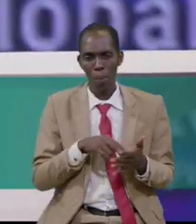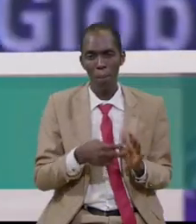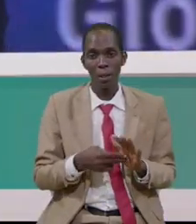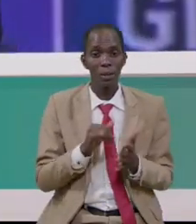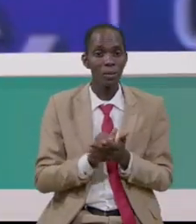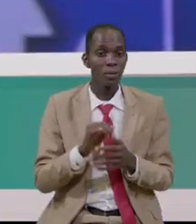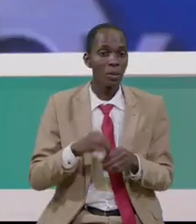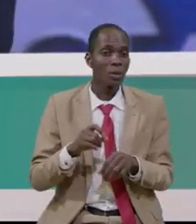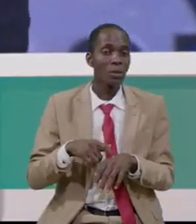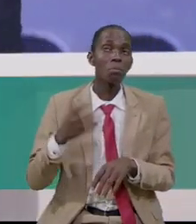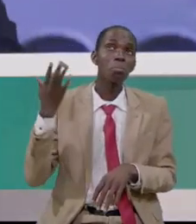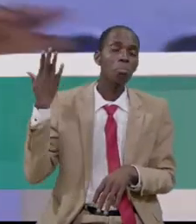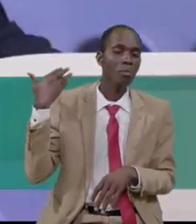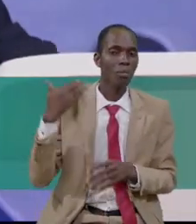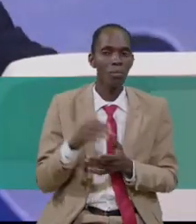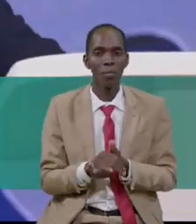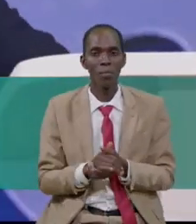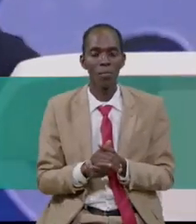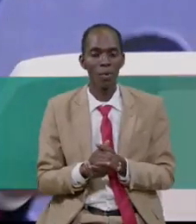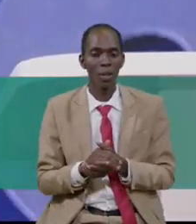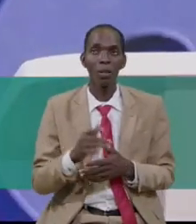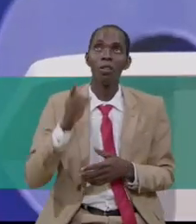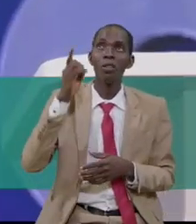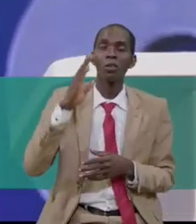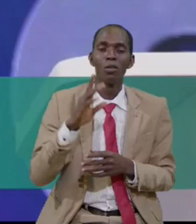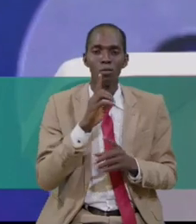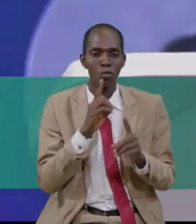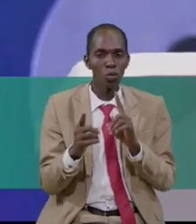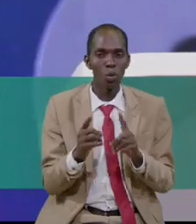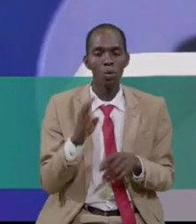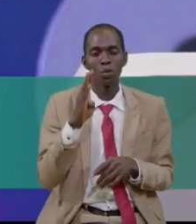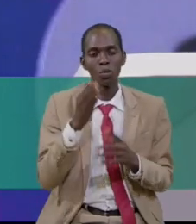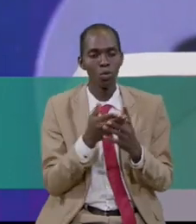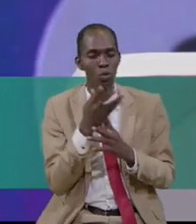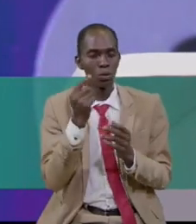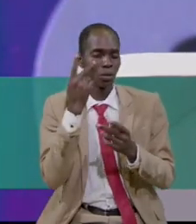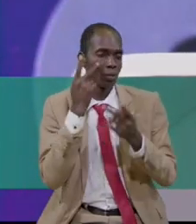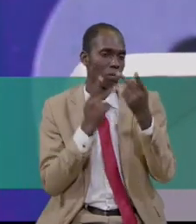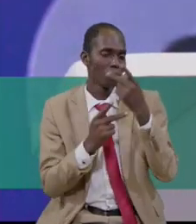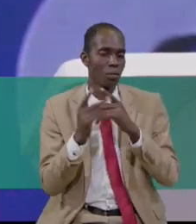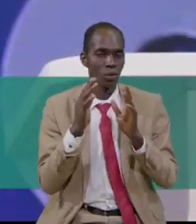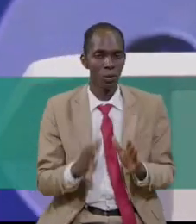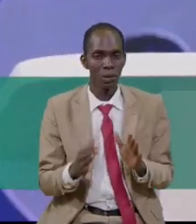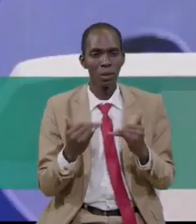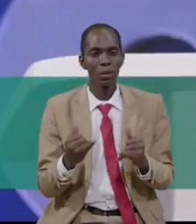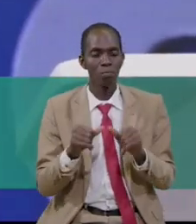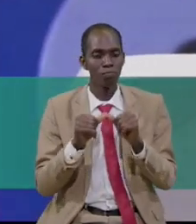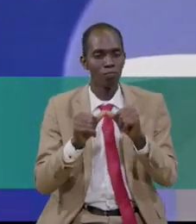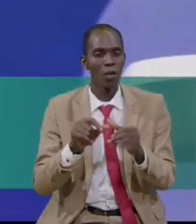passé. Il a parlé les prophètes. Vous voyez le verset du